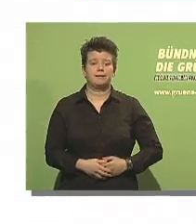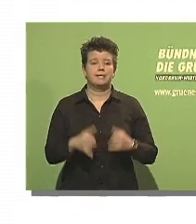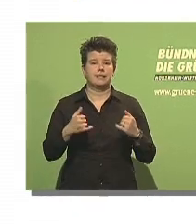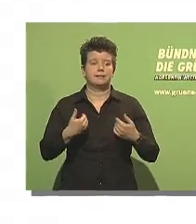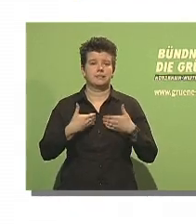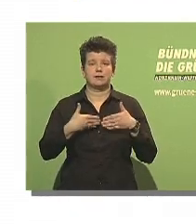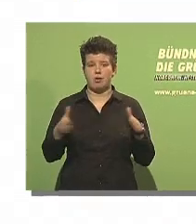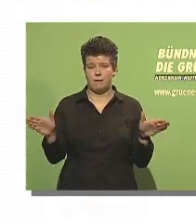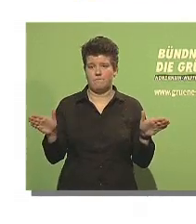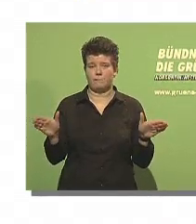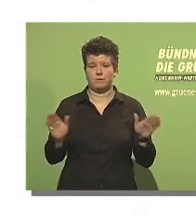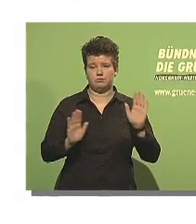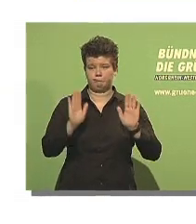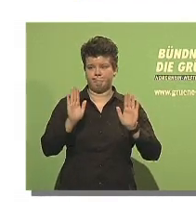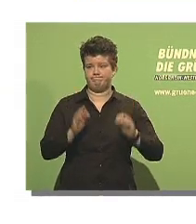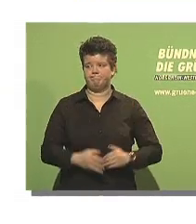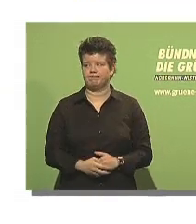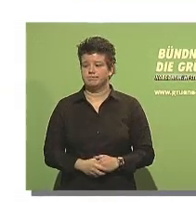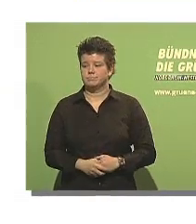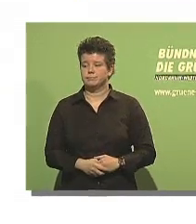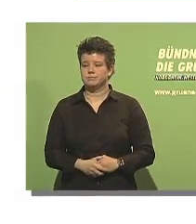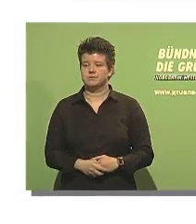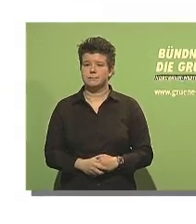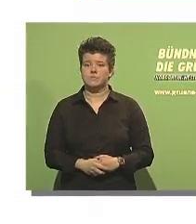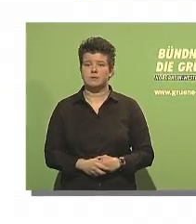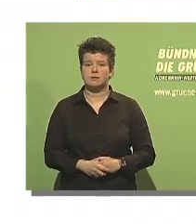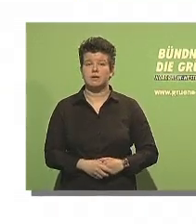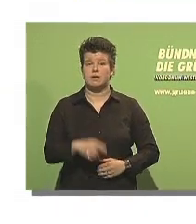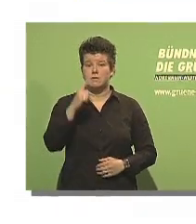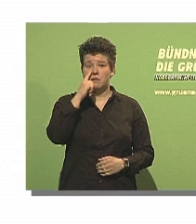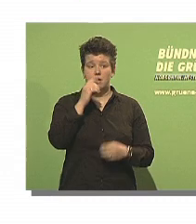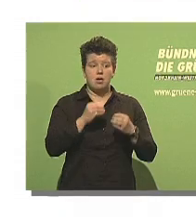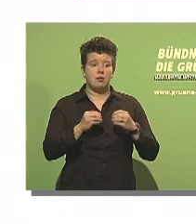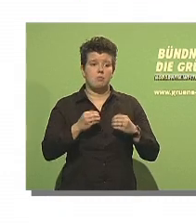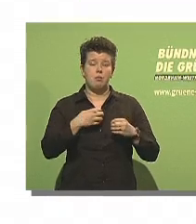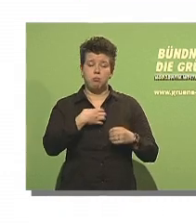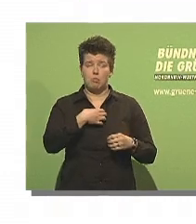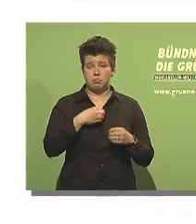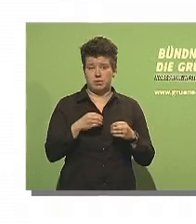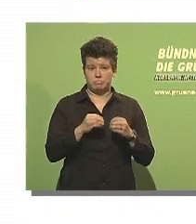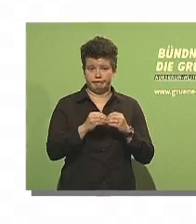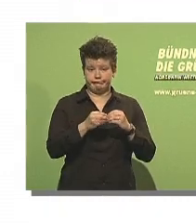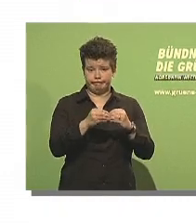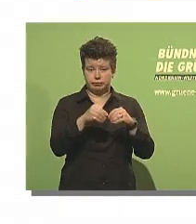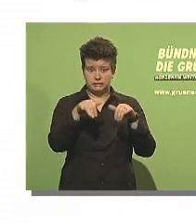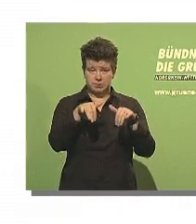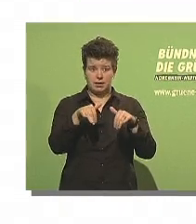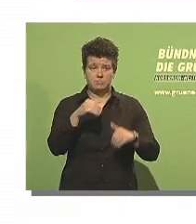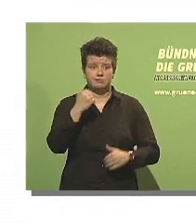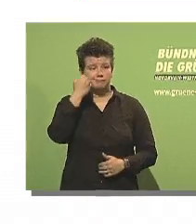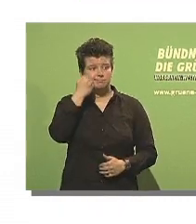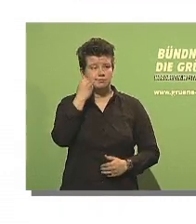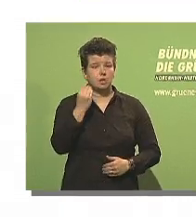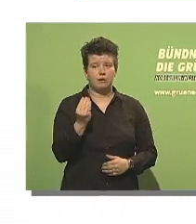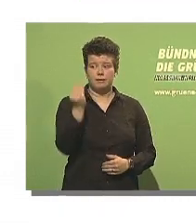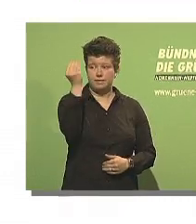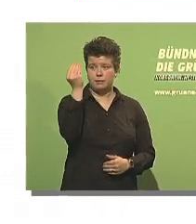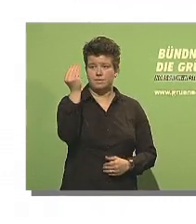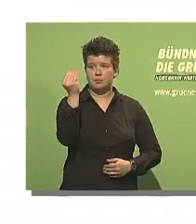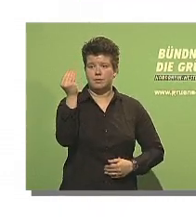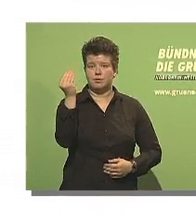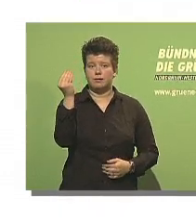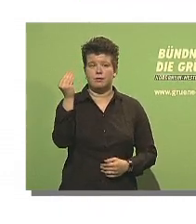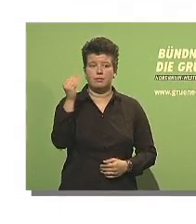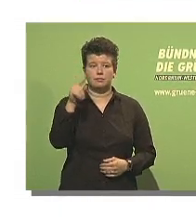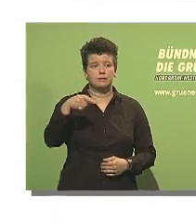schön. Und wenn ihr Schwierigkeiten habt mit der Abstimmung, haltet bitte euer Gerät hoch, damit die Technik sehen kann,